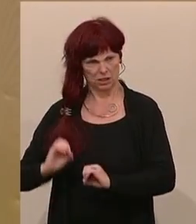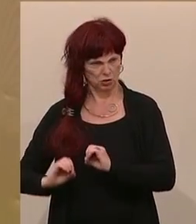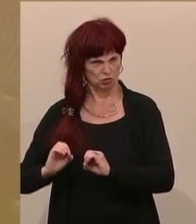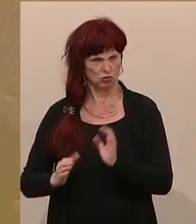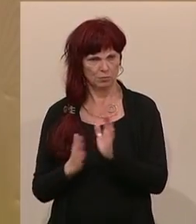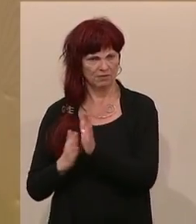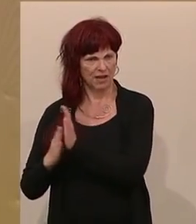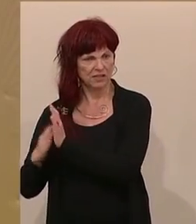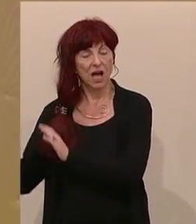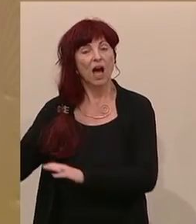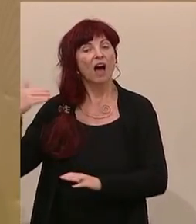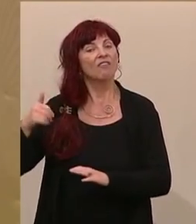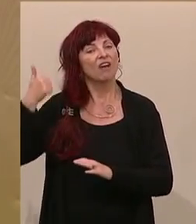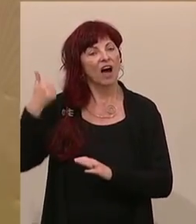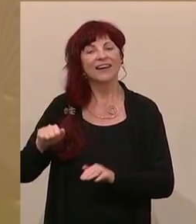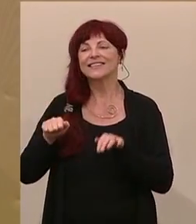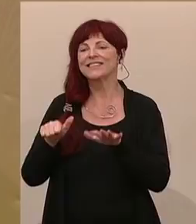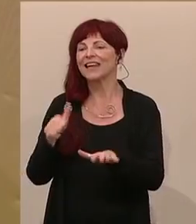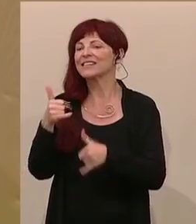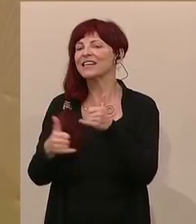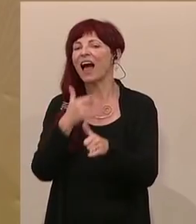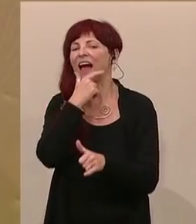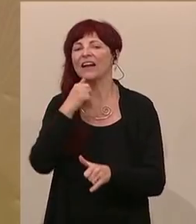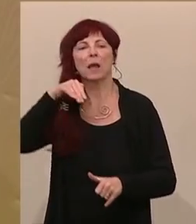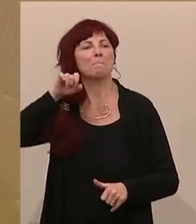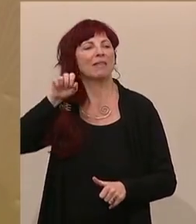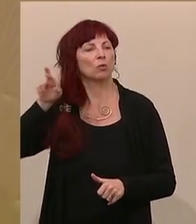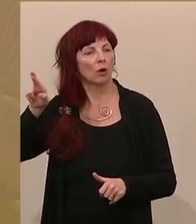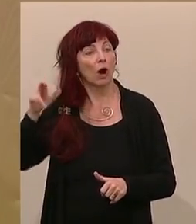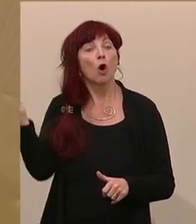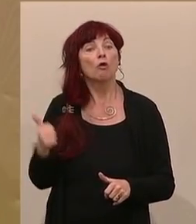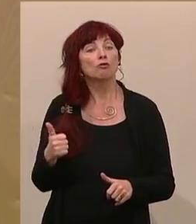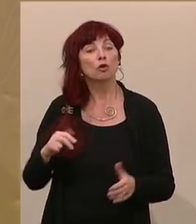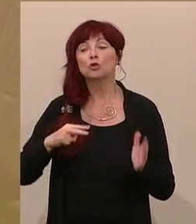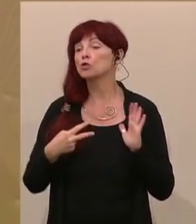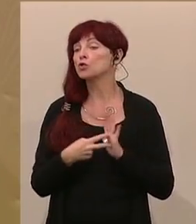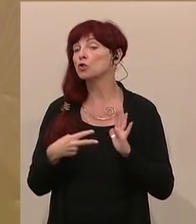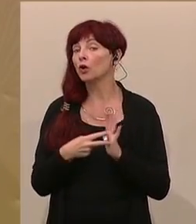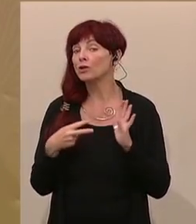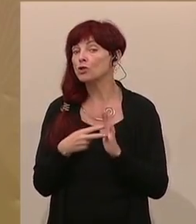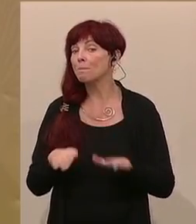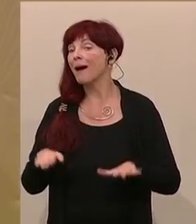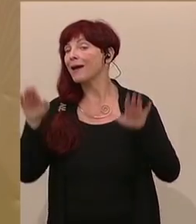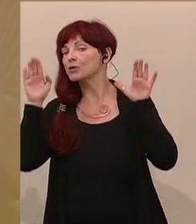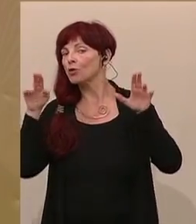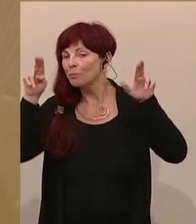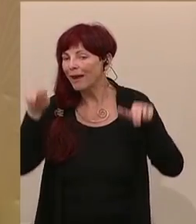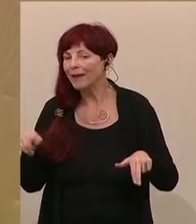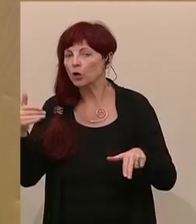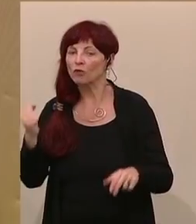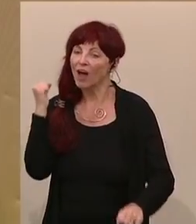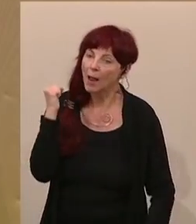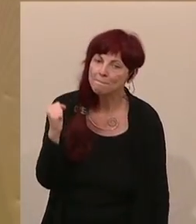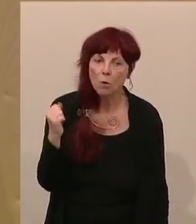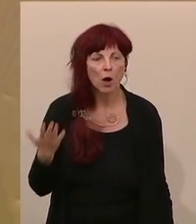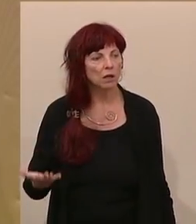an der 16-jährigen Manuela, die eben hier von einem syrischen Asylberechtigten ermordet wurde, der eben unter ihrer